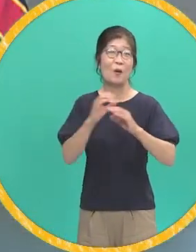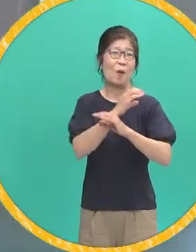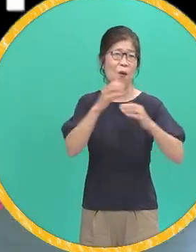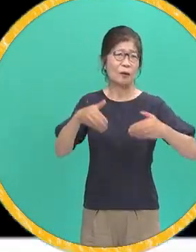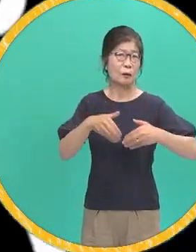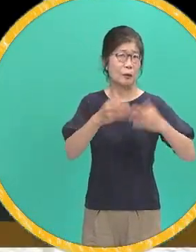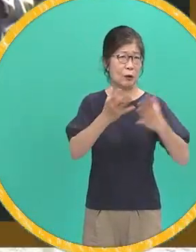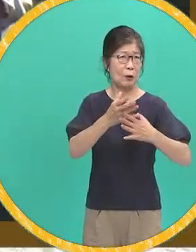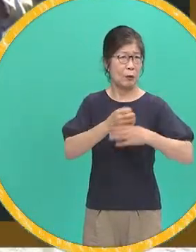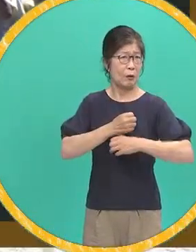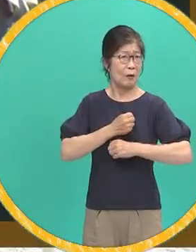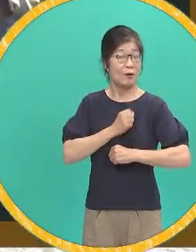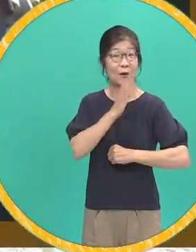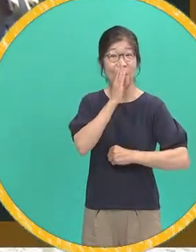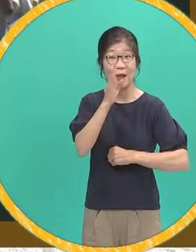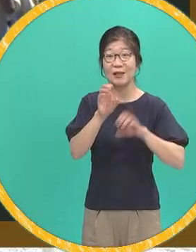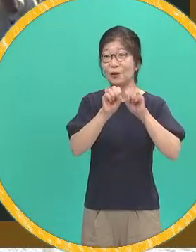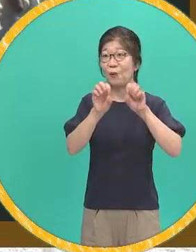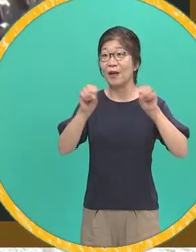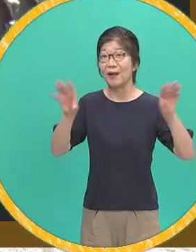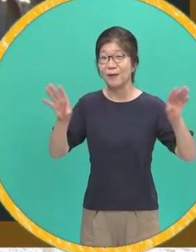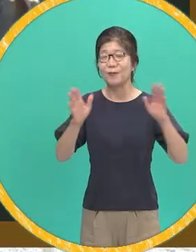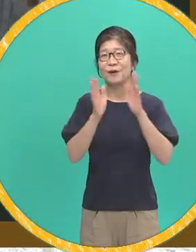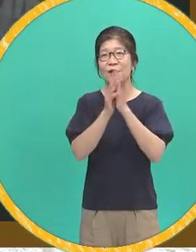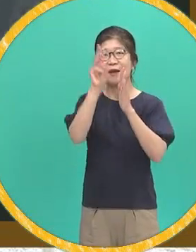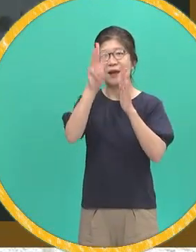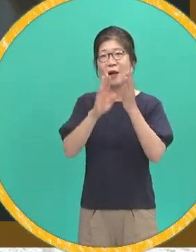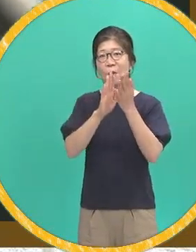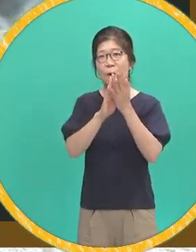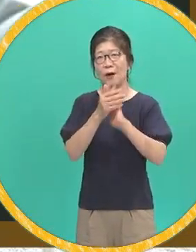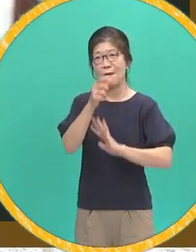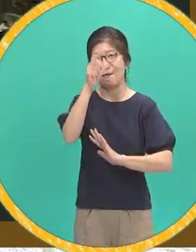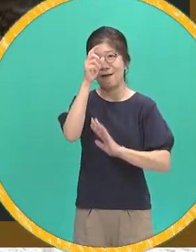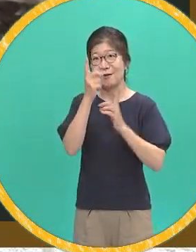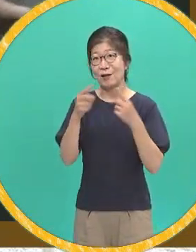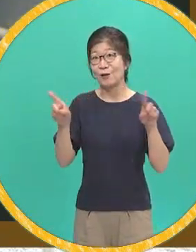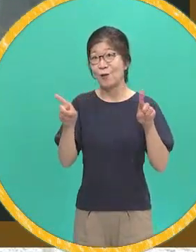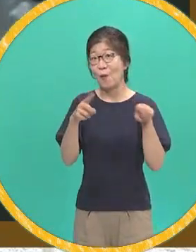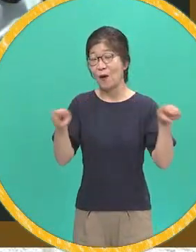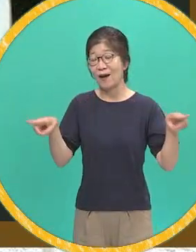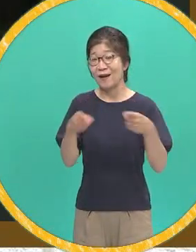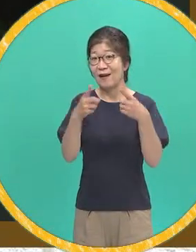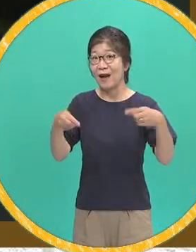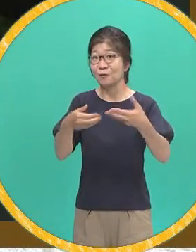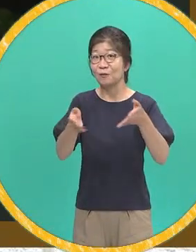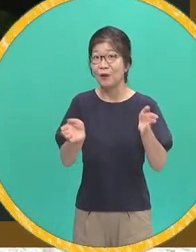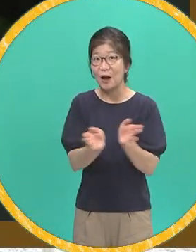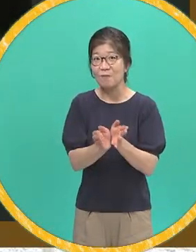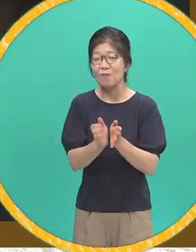県警察音楽隊その舞台裏にカラフルが潜入